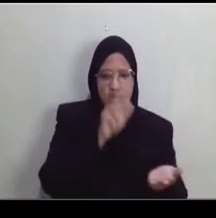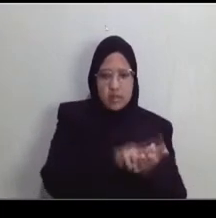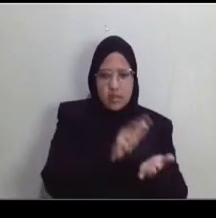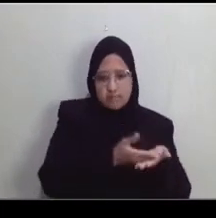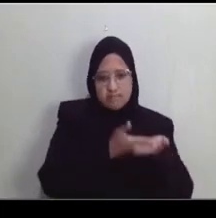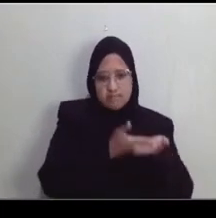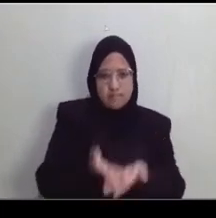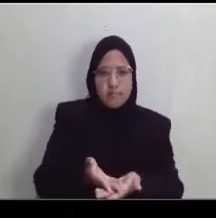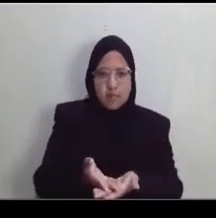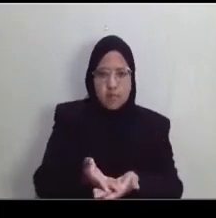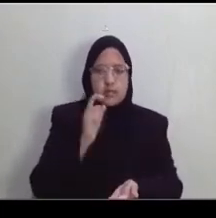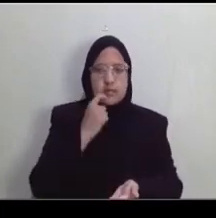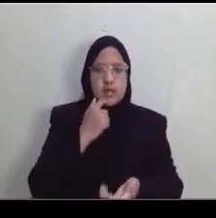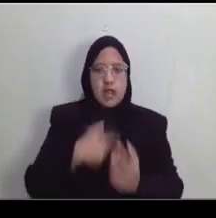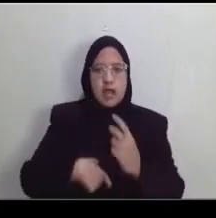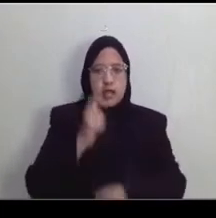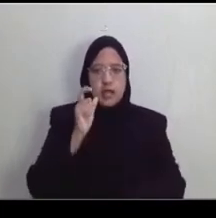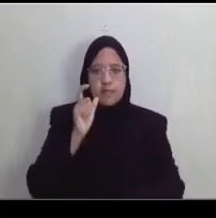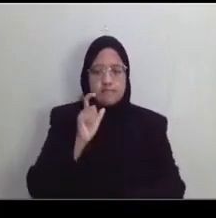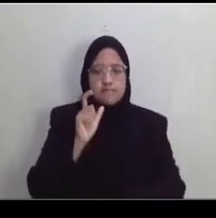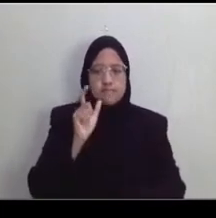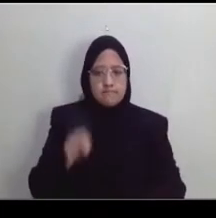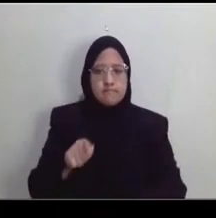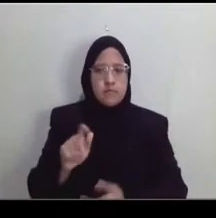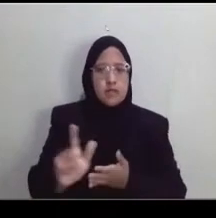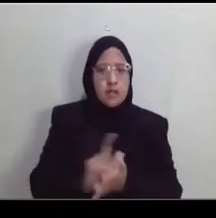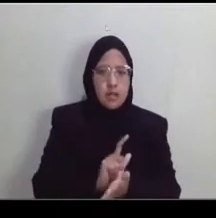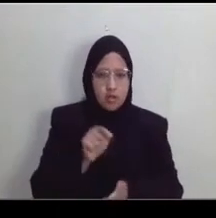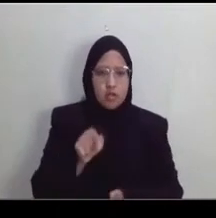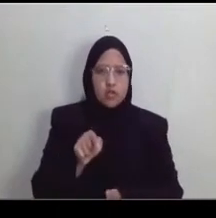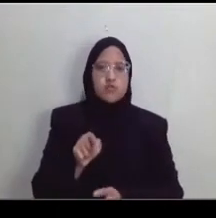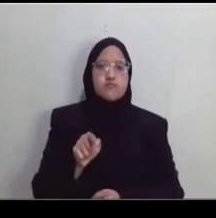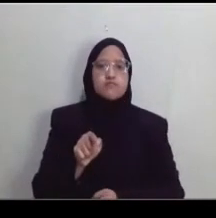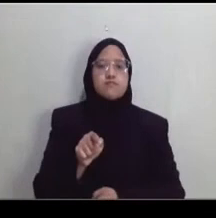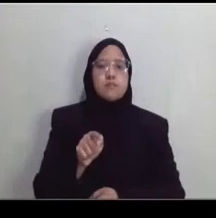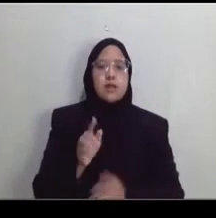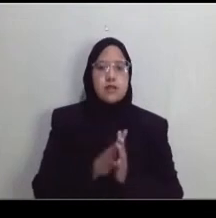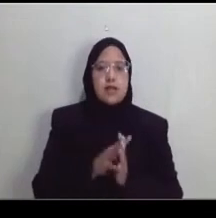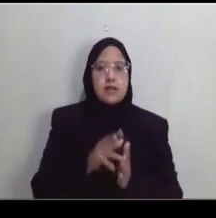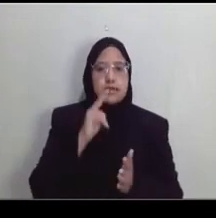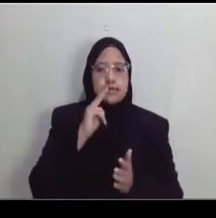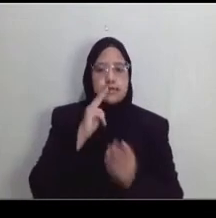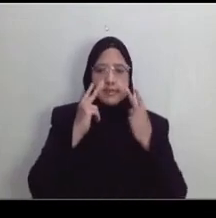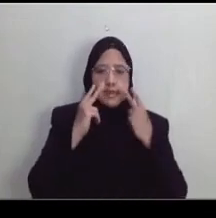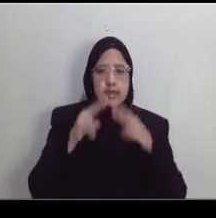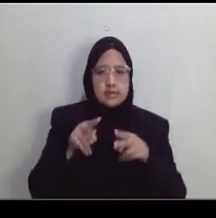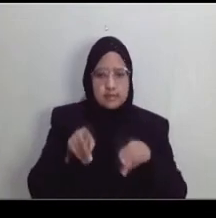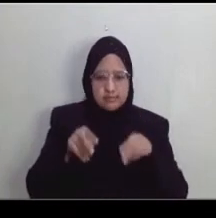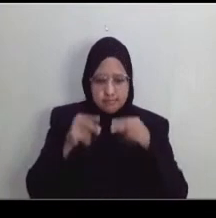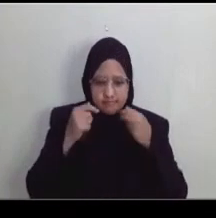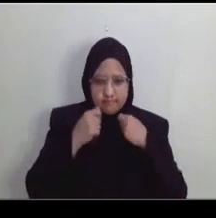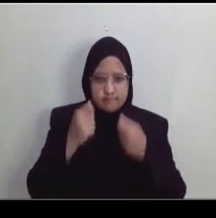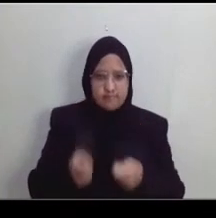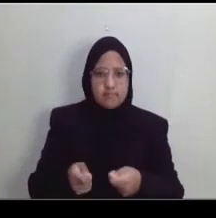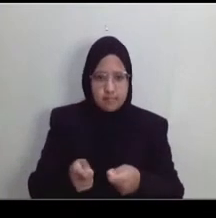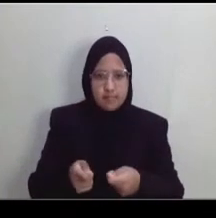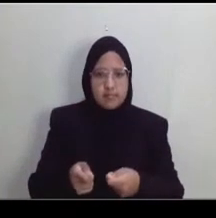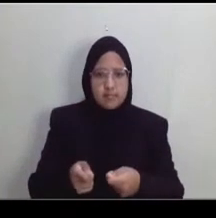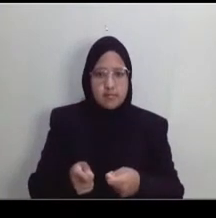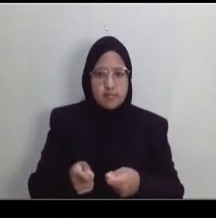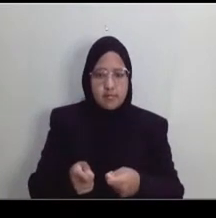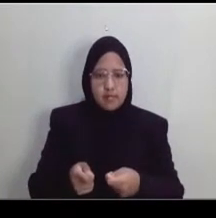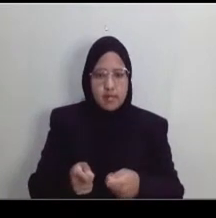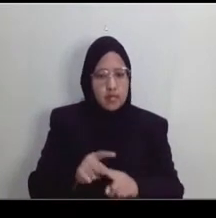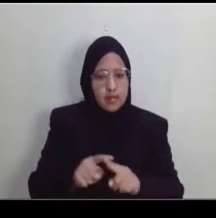atas bentuk sanksi pelanggaran Etik yang diterimanya juga mendorong Hakim terlapor untuk mengajukan gugatan